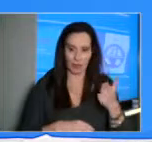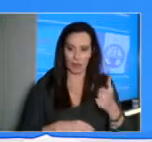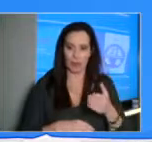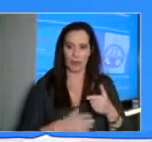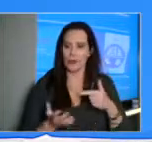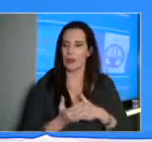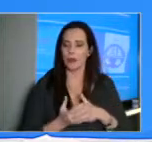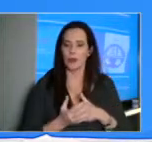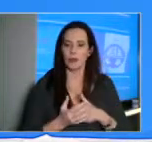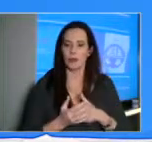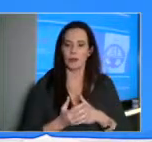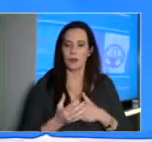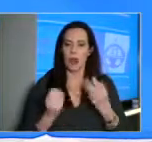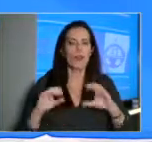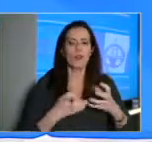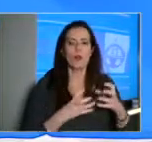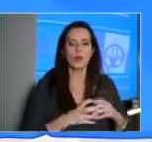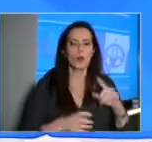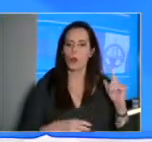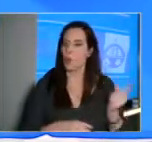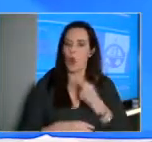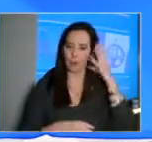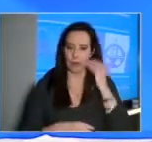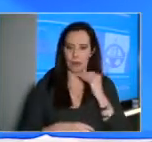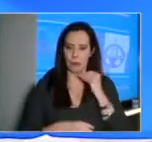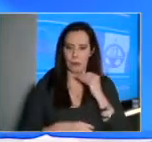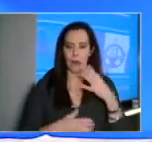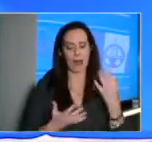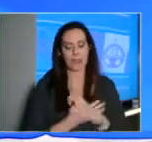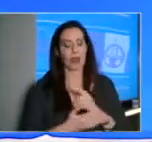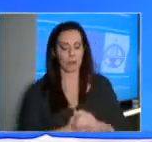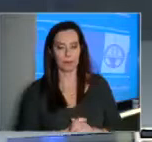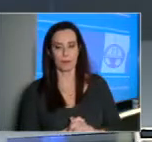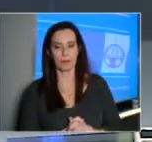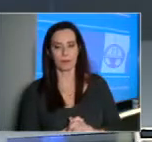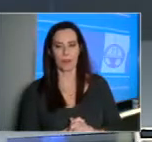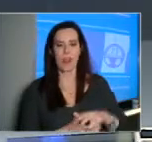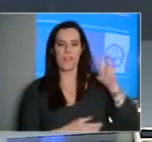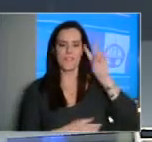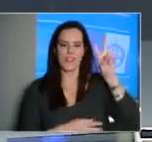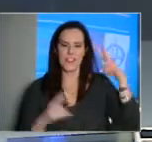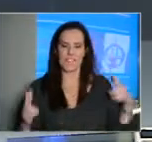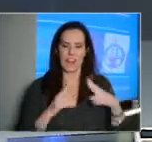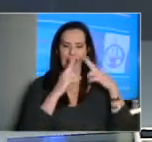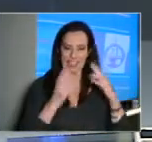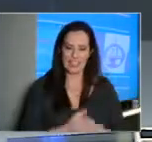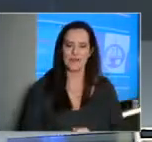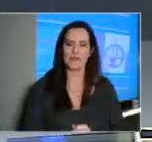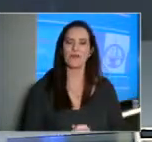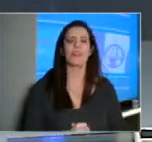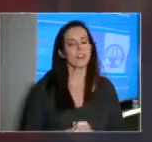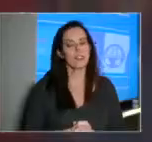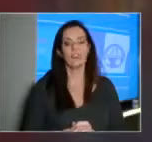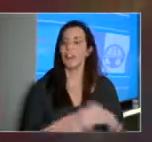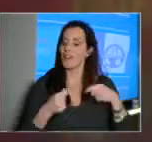קבוצה אחת, ולא עשרות קבוצות, וכולם נהנים. בהצלחה. טוב, ויב לפרנס בעניין של הספורט, אני מקווה שיום אחד גם נגיד את זה על מדינת ישראל.